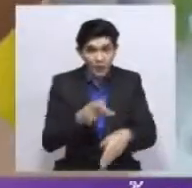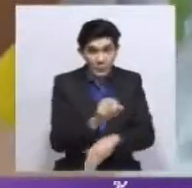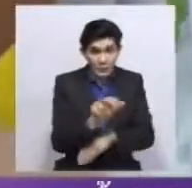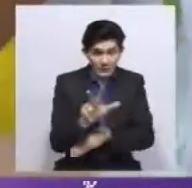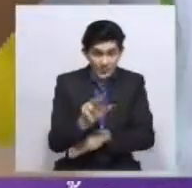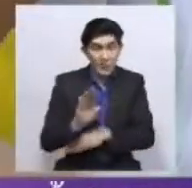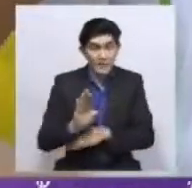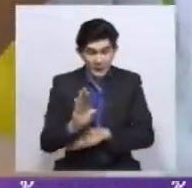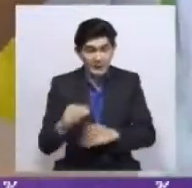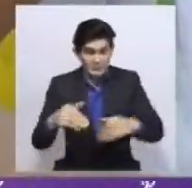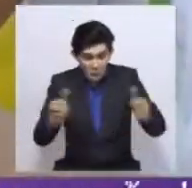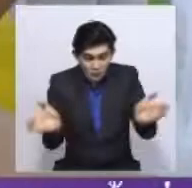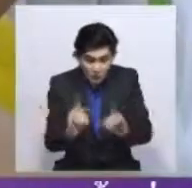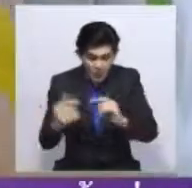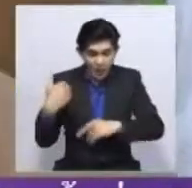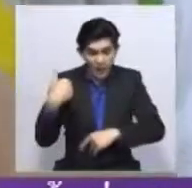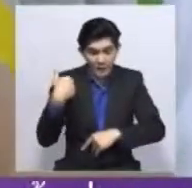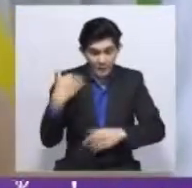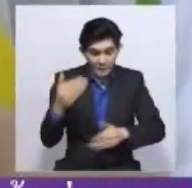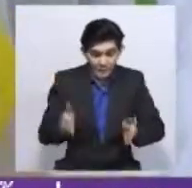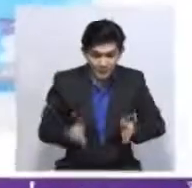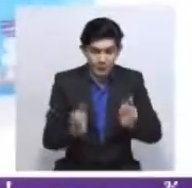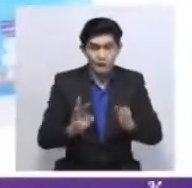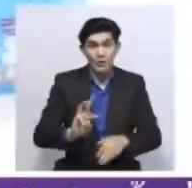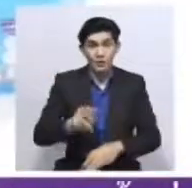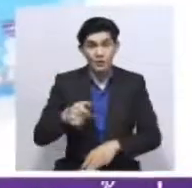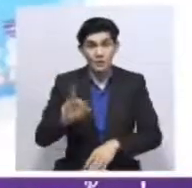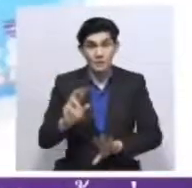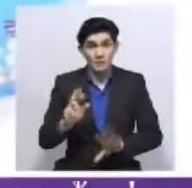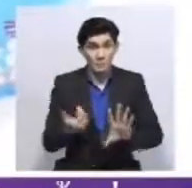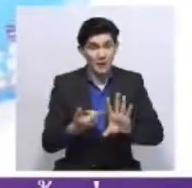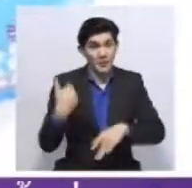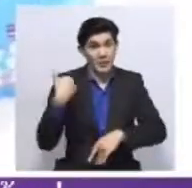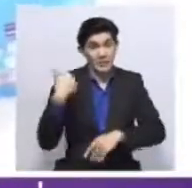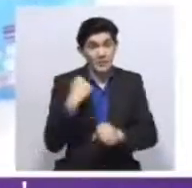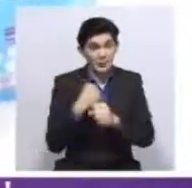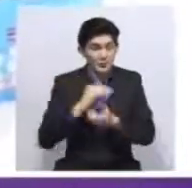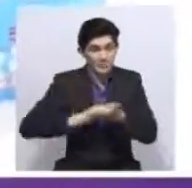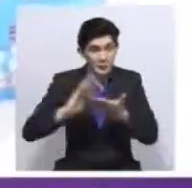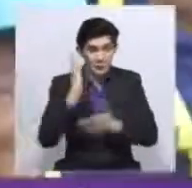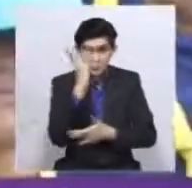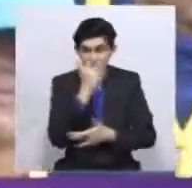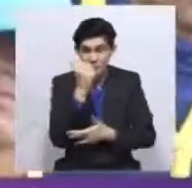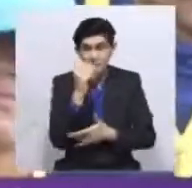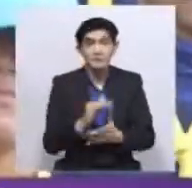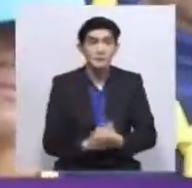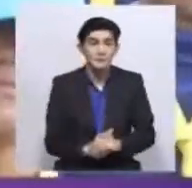บึงมักกะสันคูน้ำริมถนนวิภาวดีรังสิตและคลองเปรมประชากรครับ